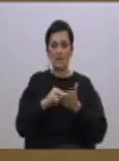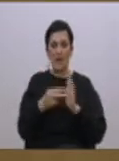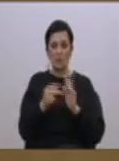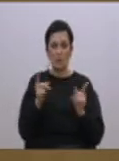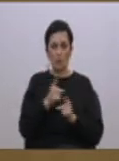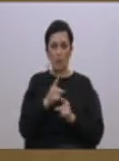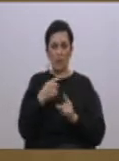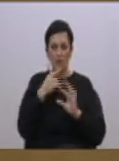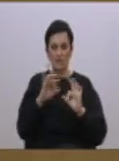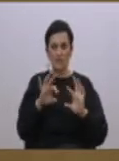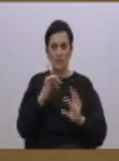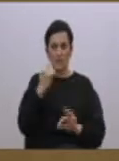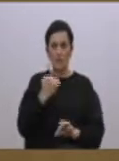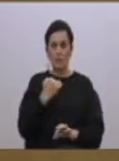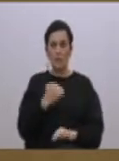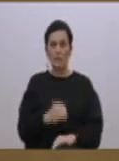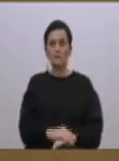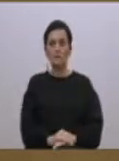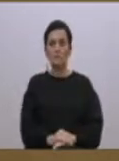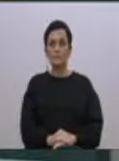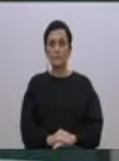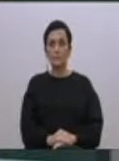rom kvitkhat.